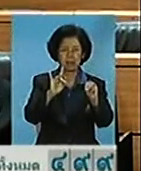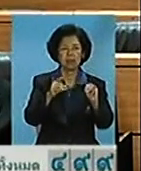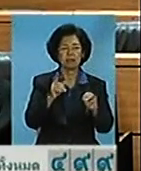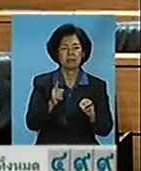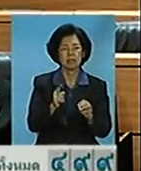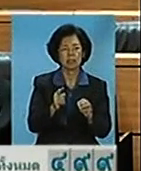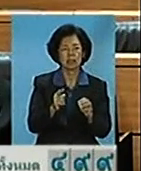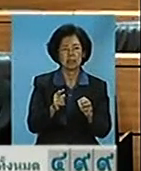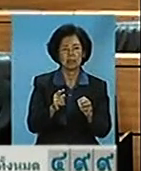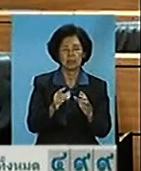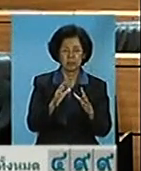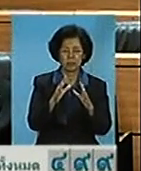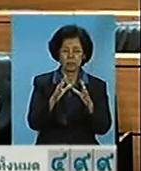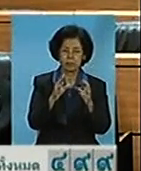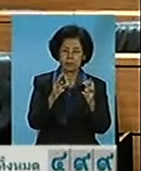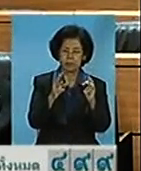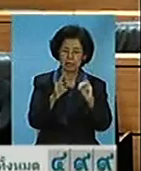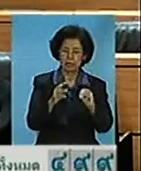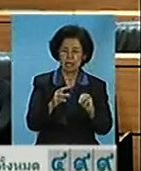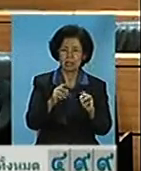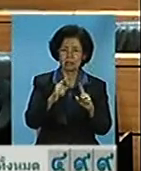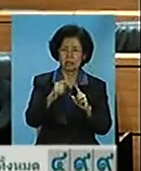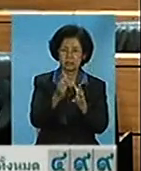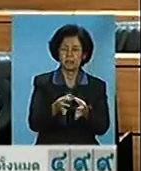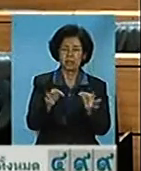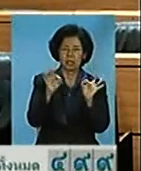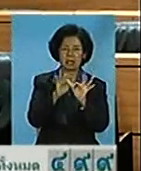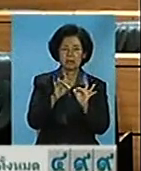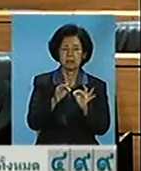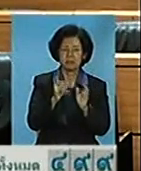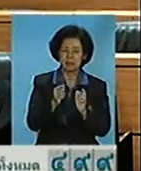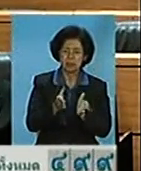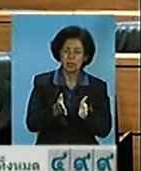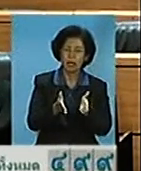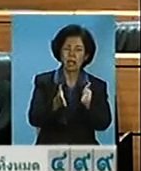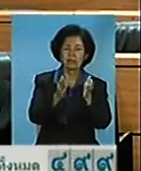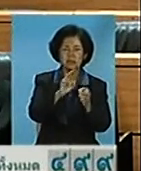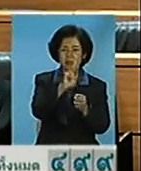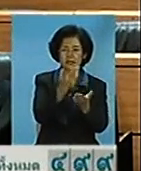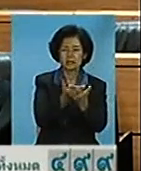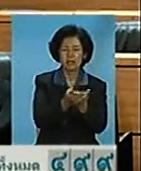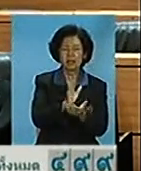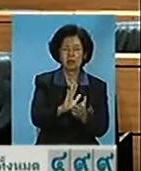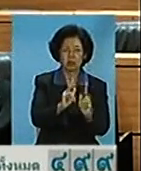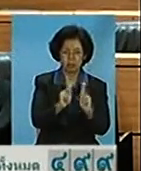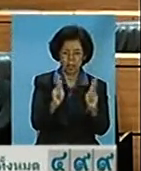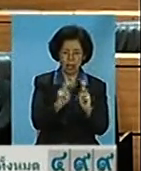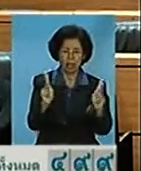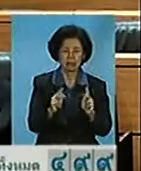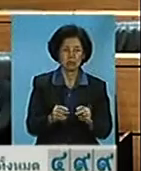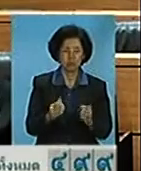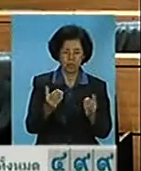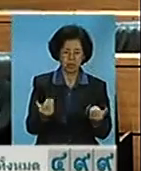ได้ว่าเป็นมาตราที่สำคัญนะครับเป็นทิศทางของการใช้เงินของคณะกรรมการว่าวันนี้เราจะใช้เ